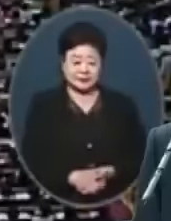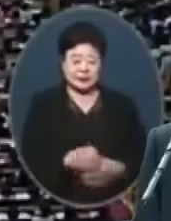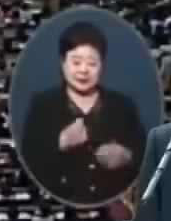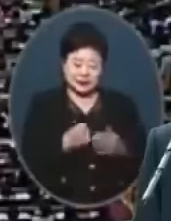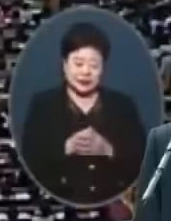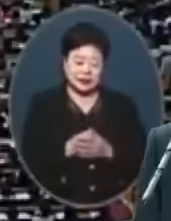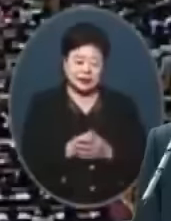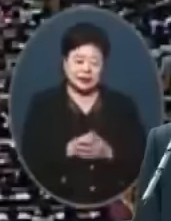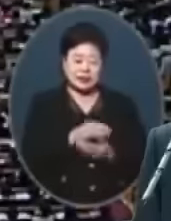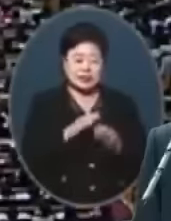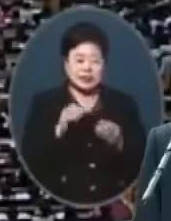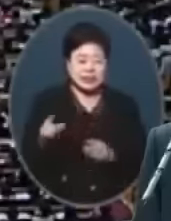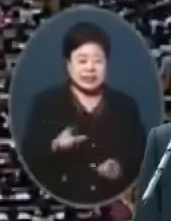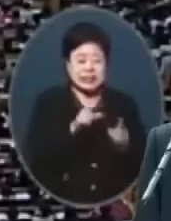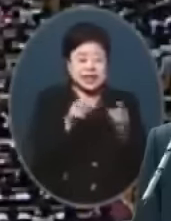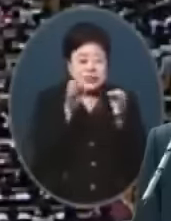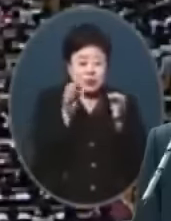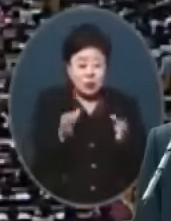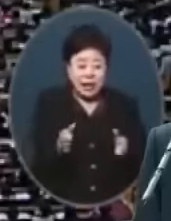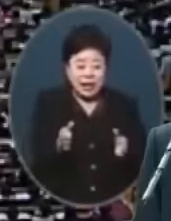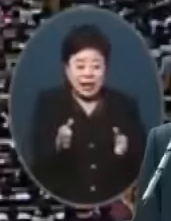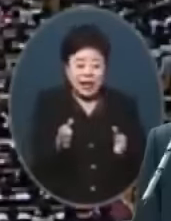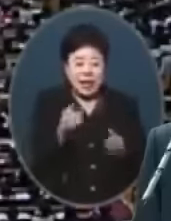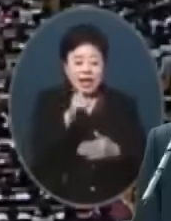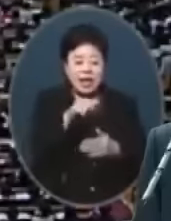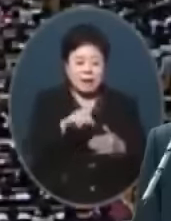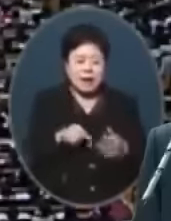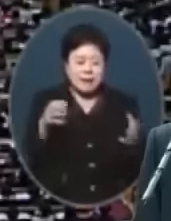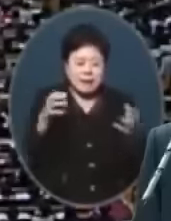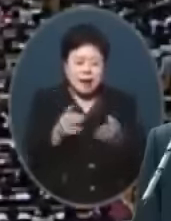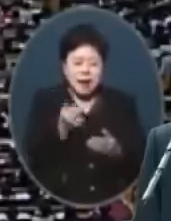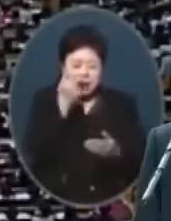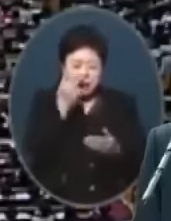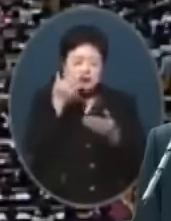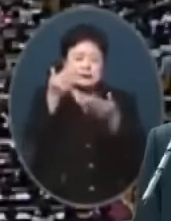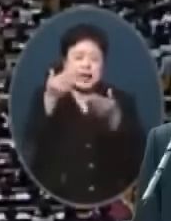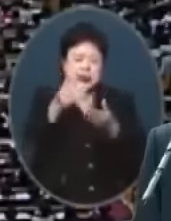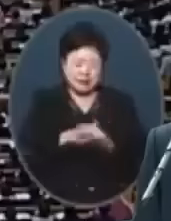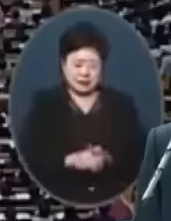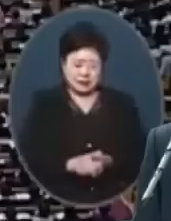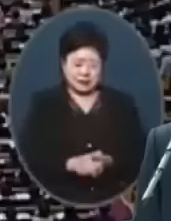그러므로 우리는 이 땅에 사는 동안 마음을 다하여 목숨을 다하여